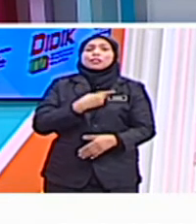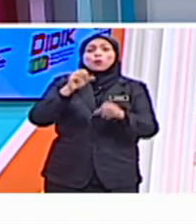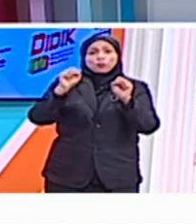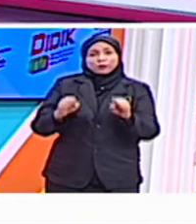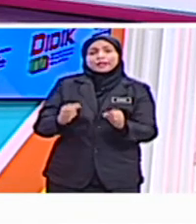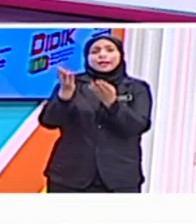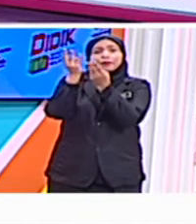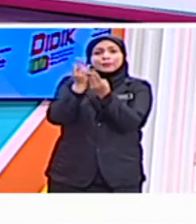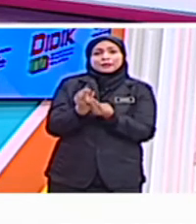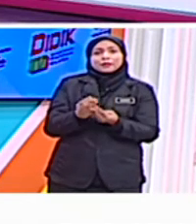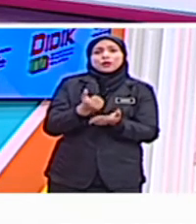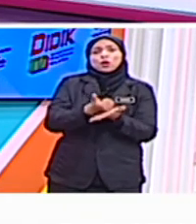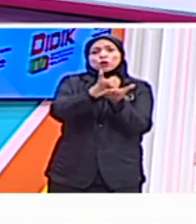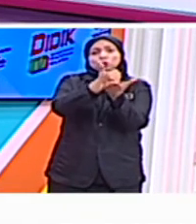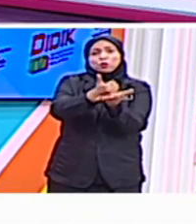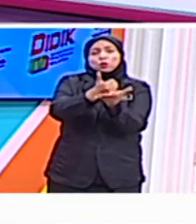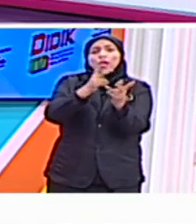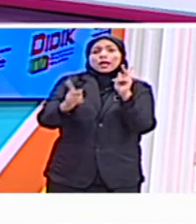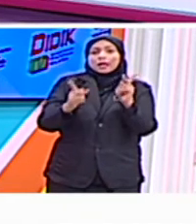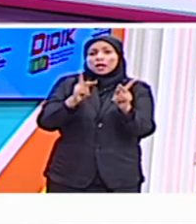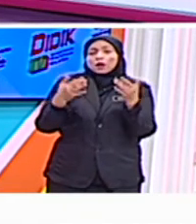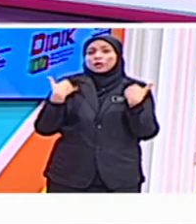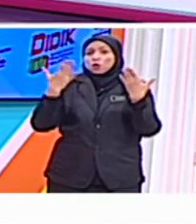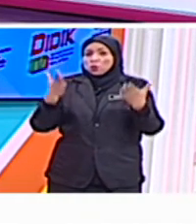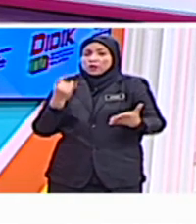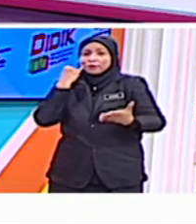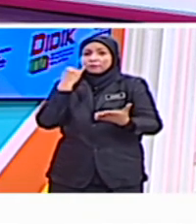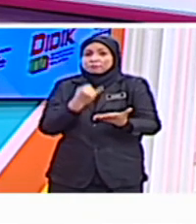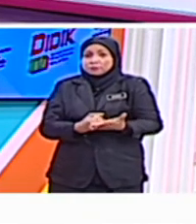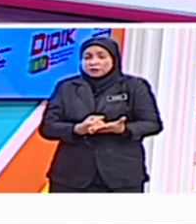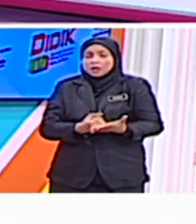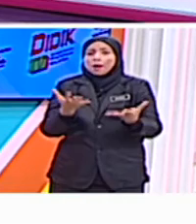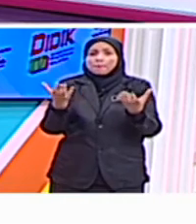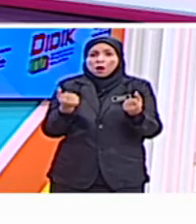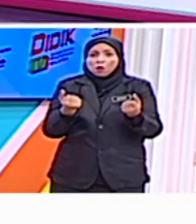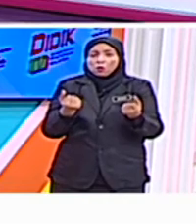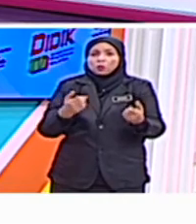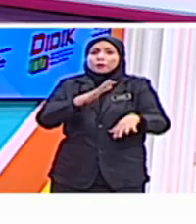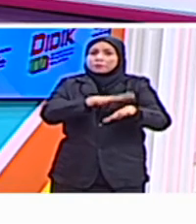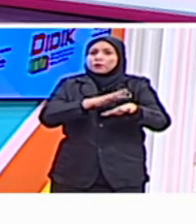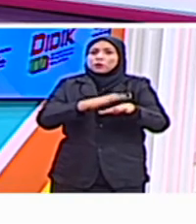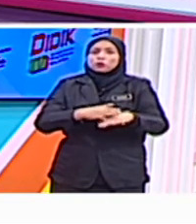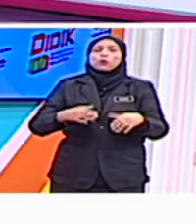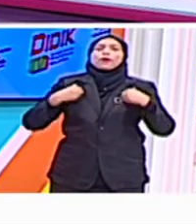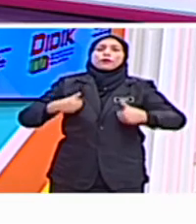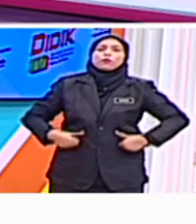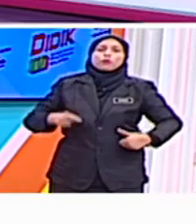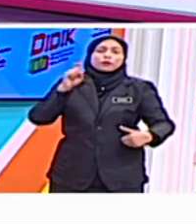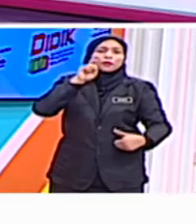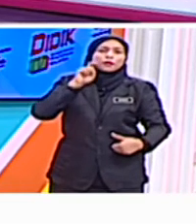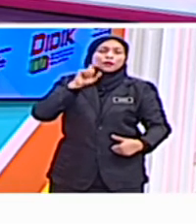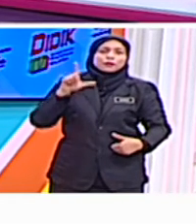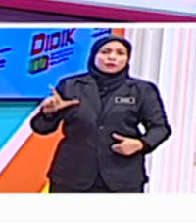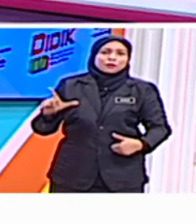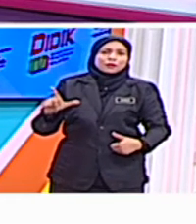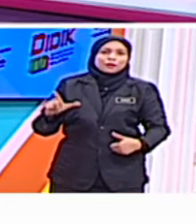minta bantuan jika kita disentuh pada bahagian anggota seksual. Okey? Kalau jerit pun, ada